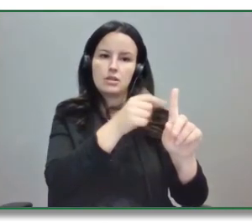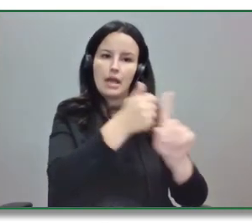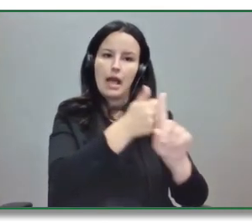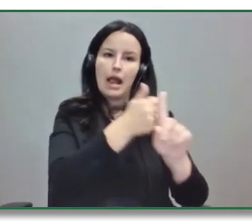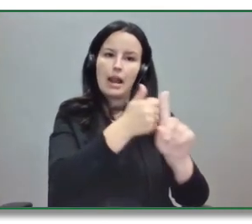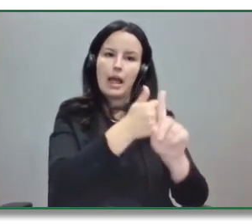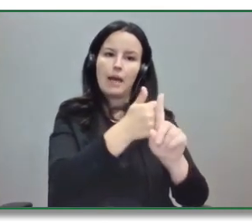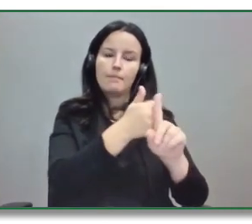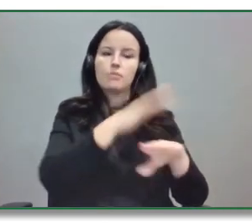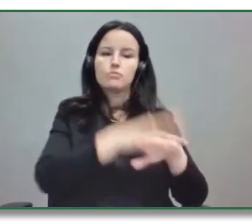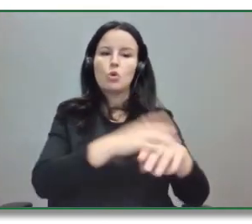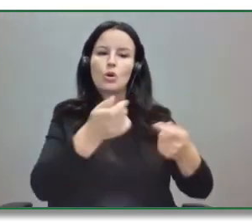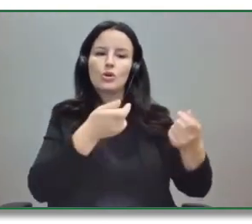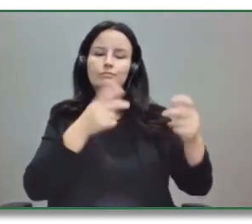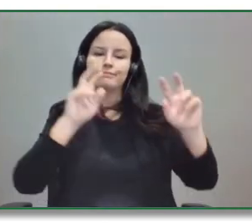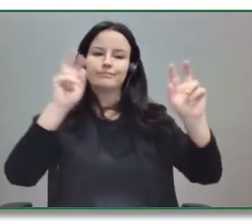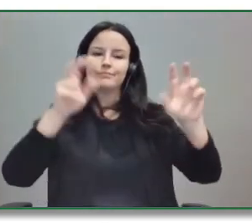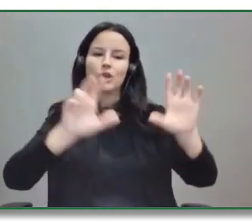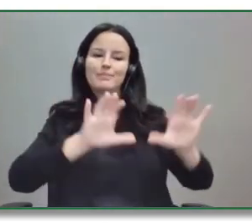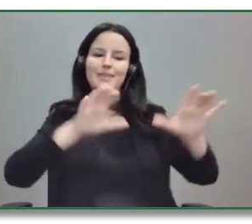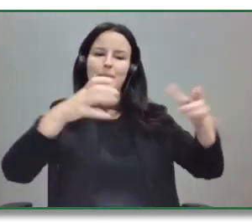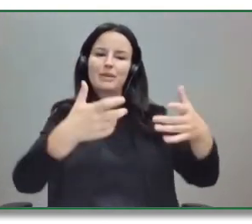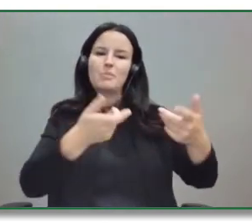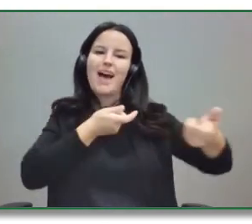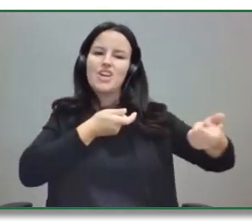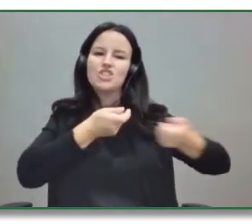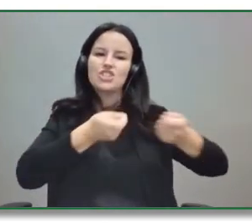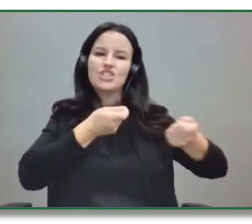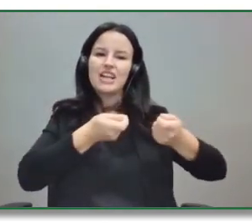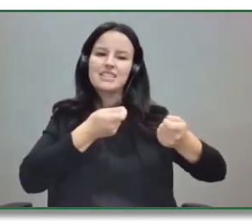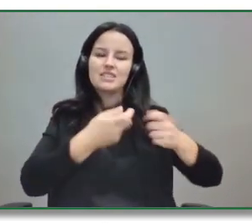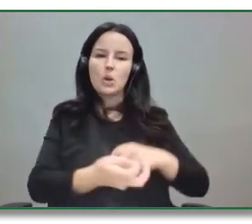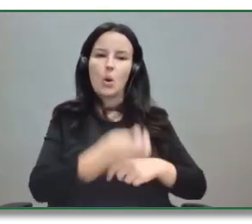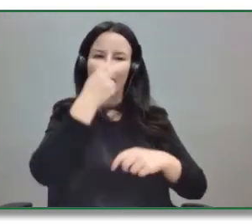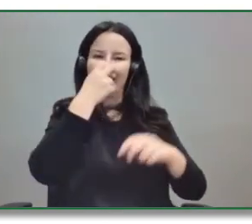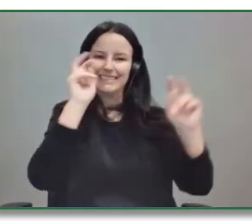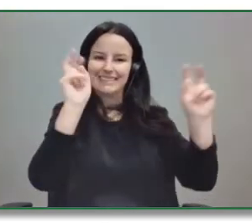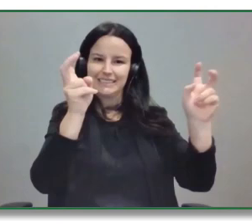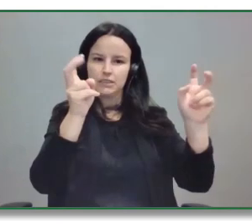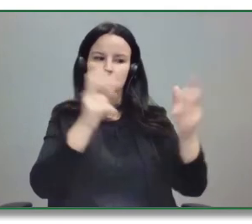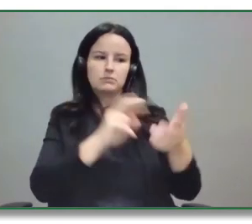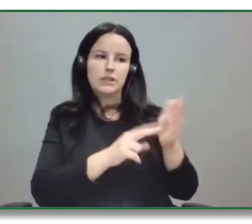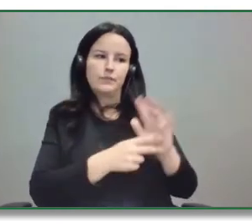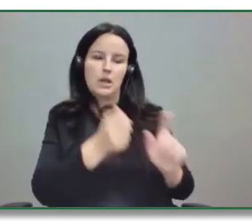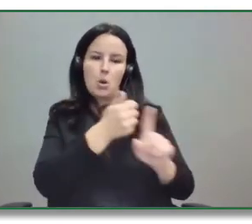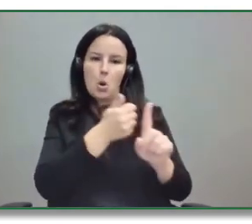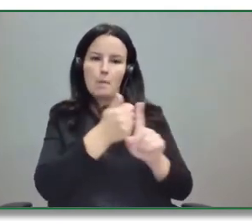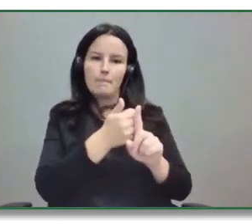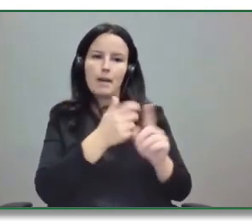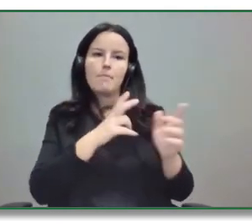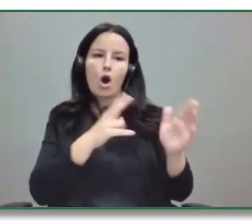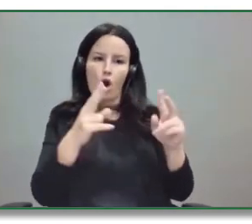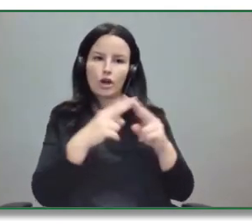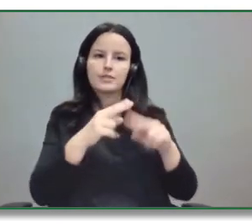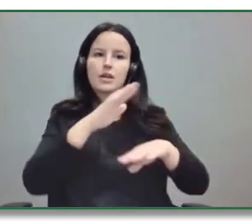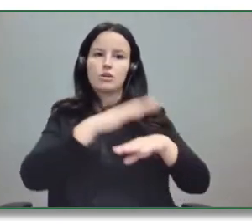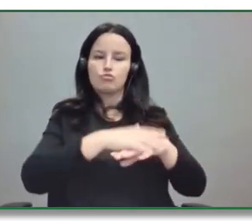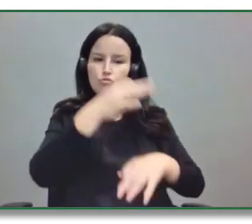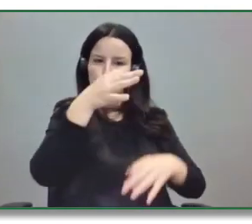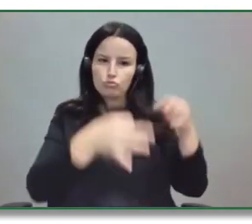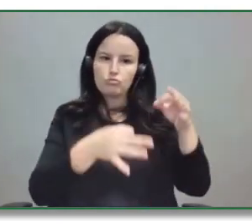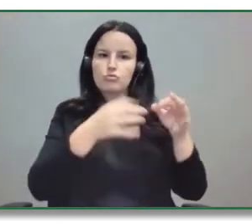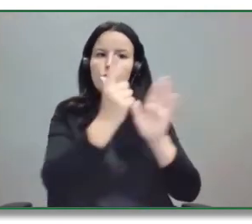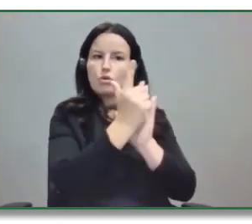gestion des risques. Et ils ont donc des connaissances juridiques. Et plus, et